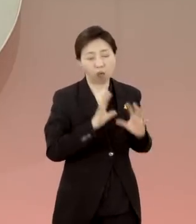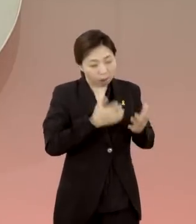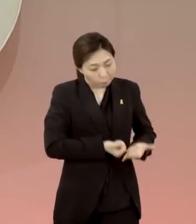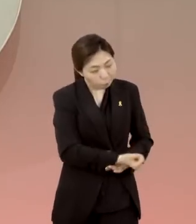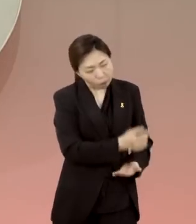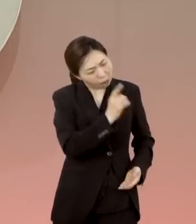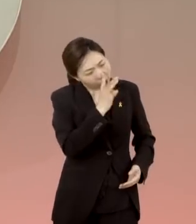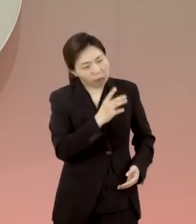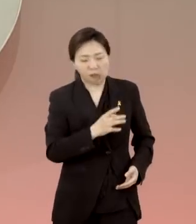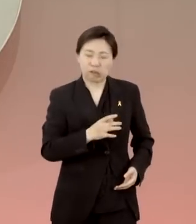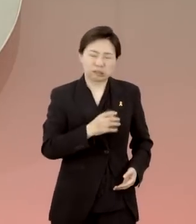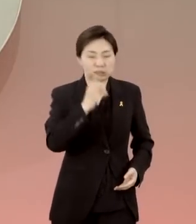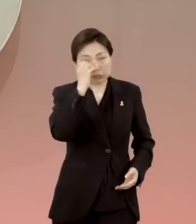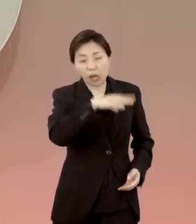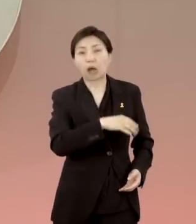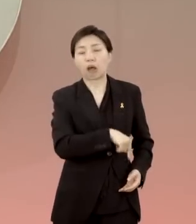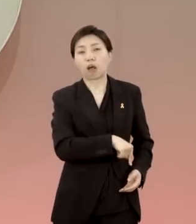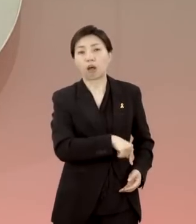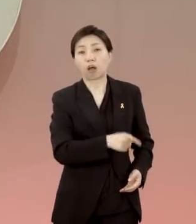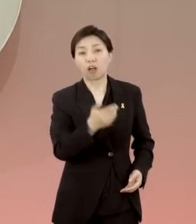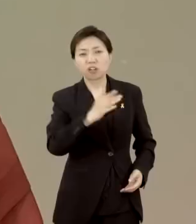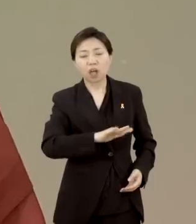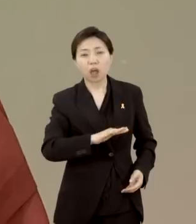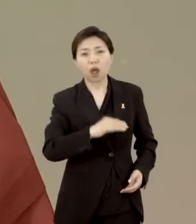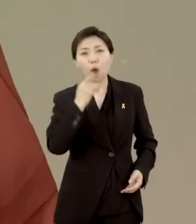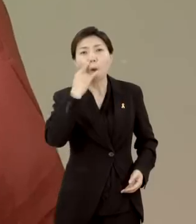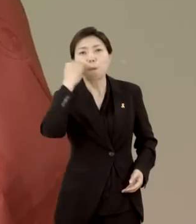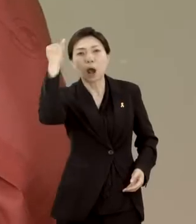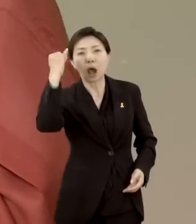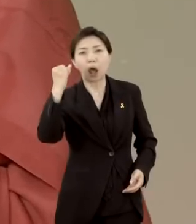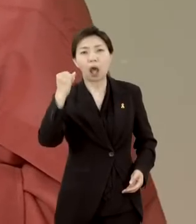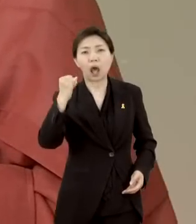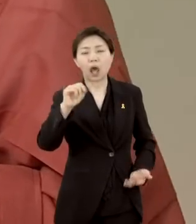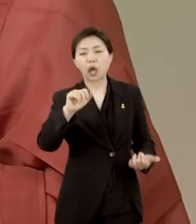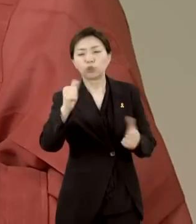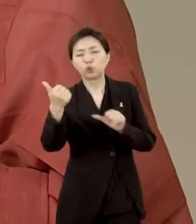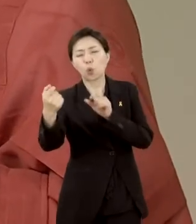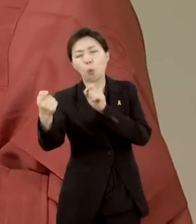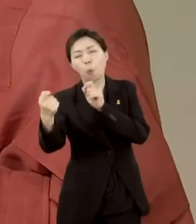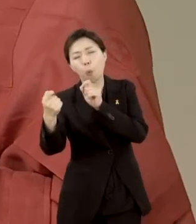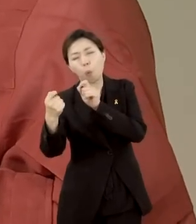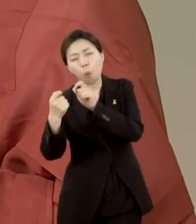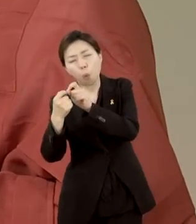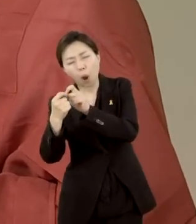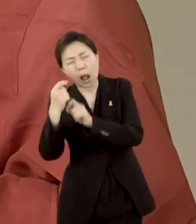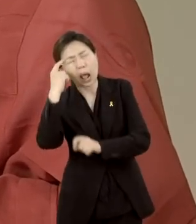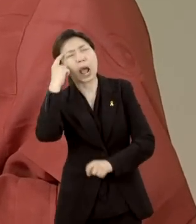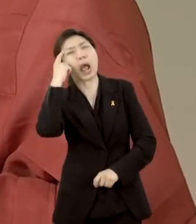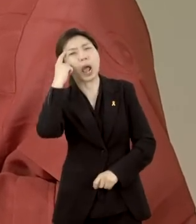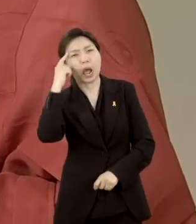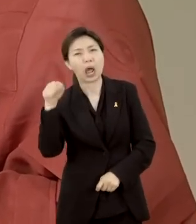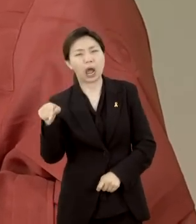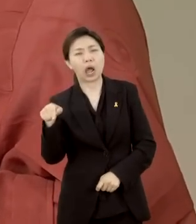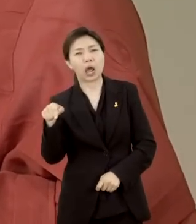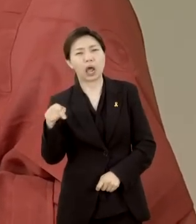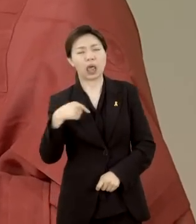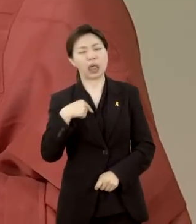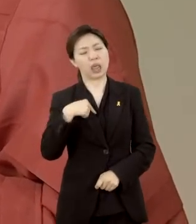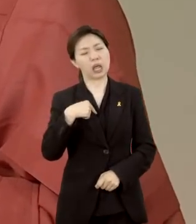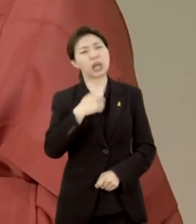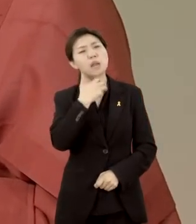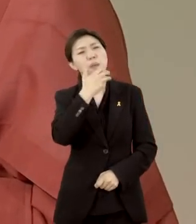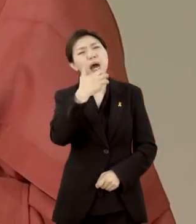그러다 불현듯이 어머니가 자신의 수명에 얼마 남지 않았음을